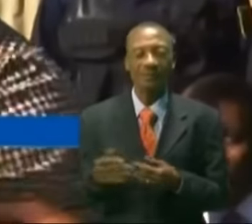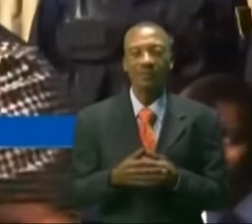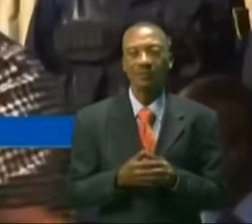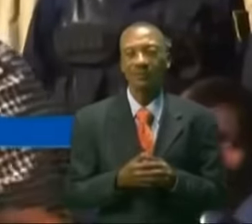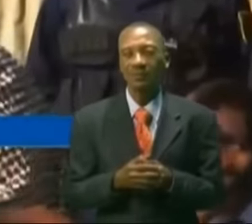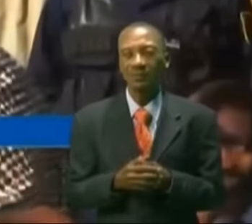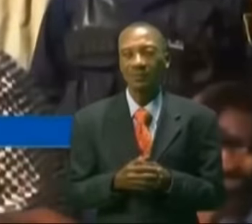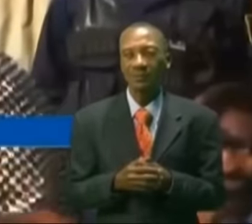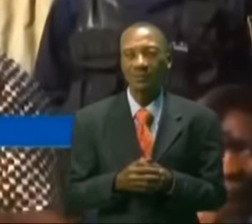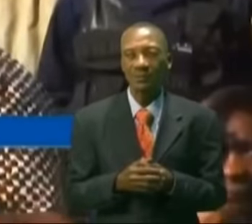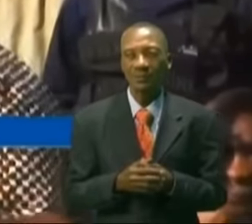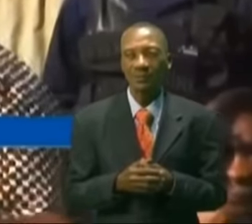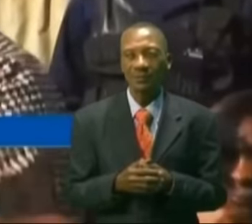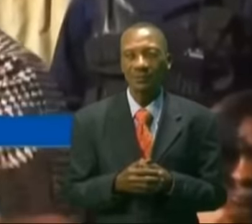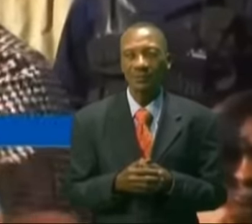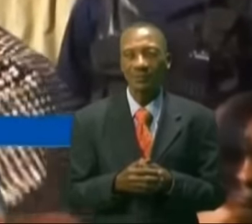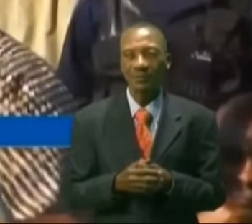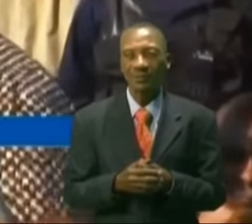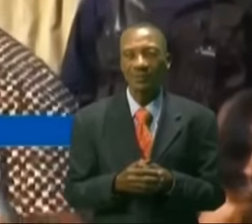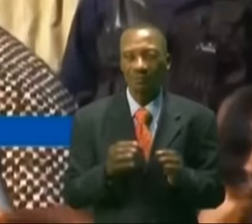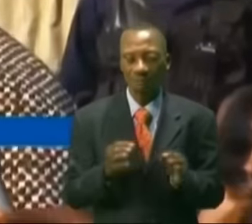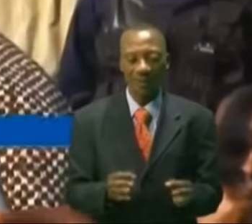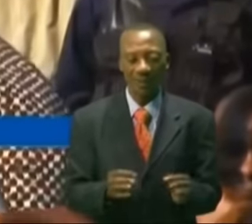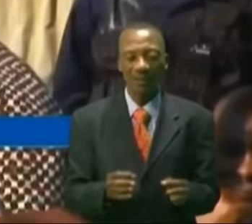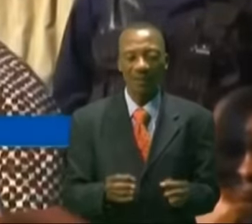Mais ekokabwana na ordre.